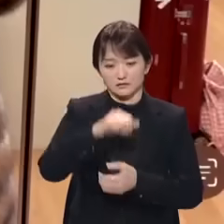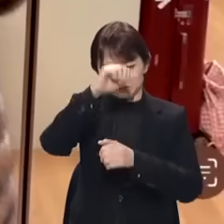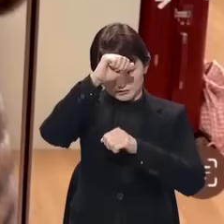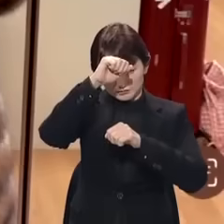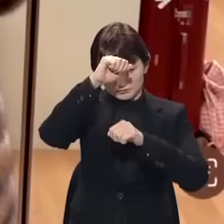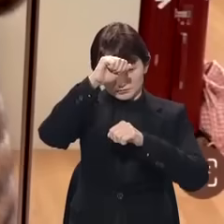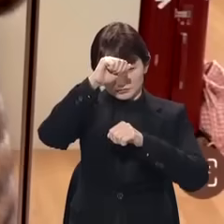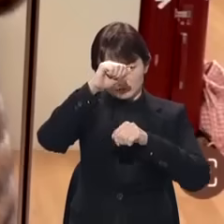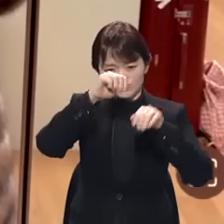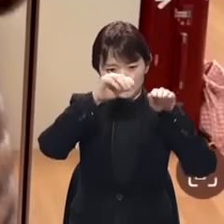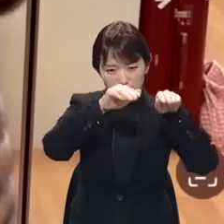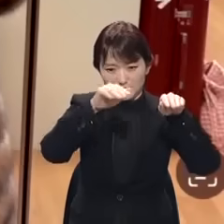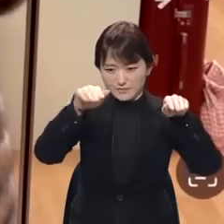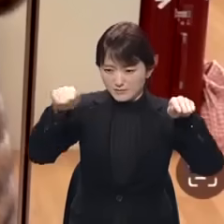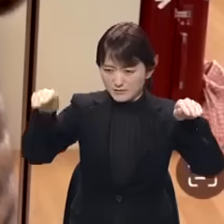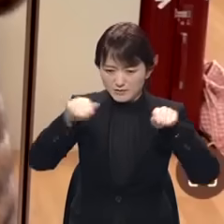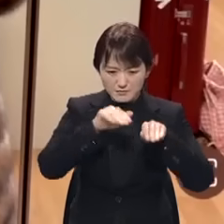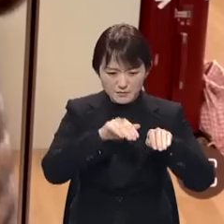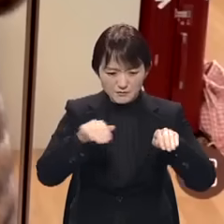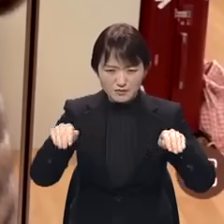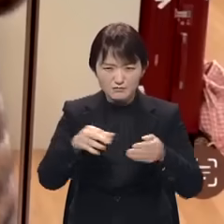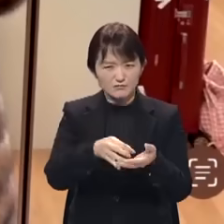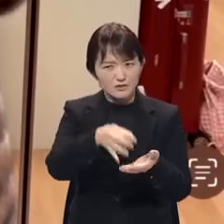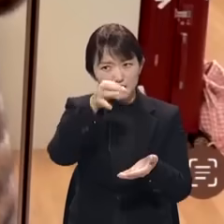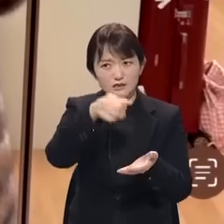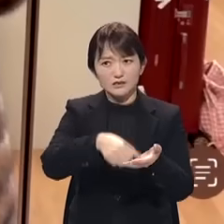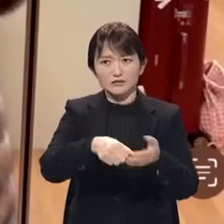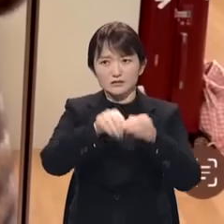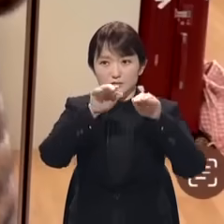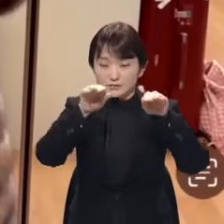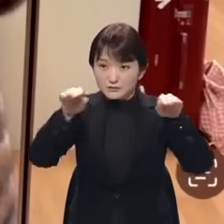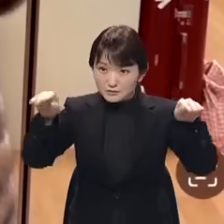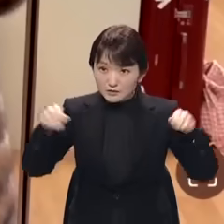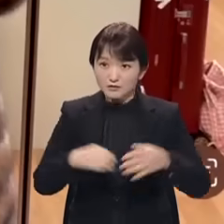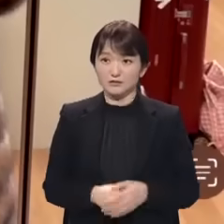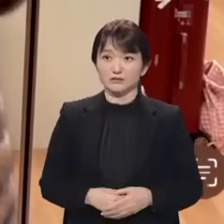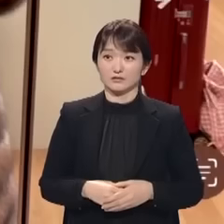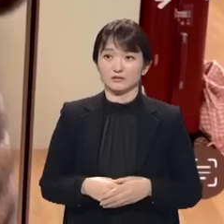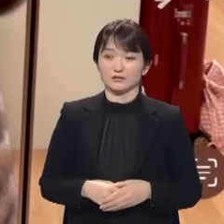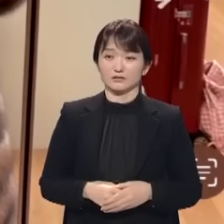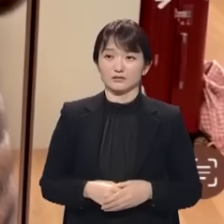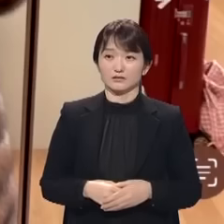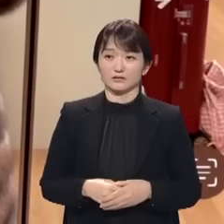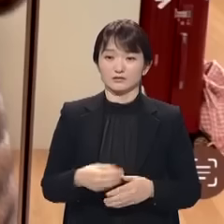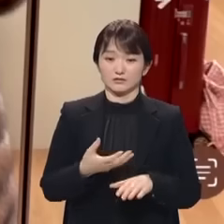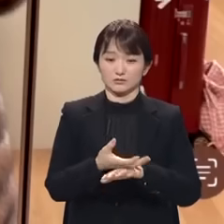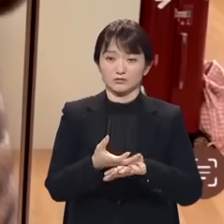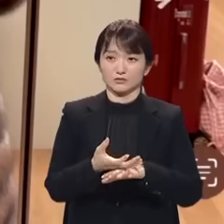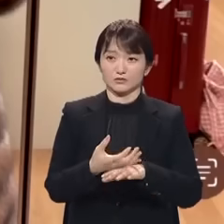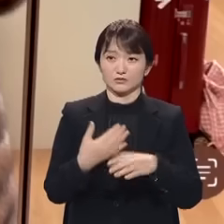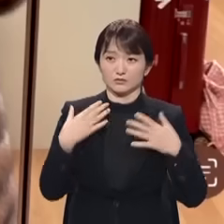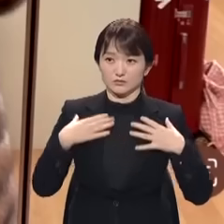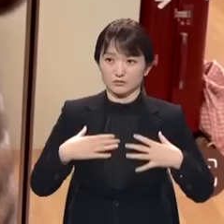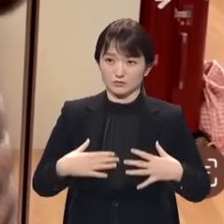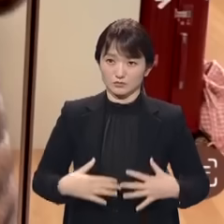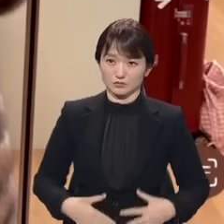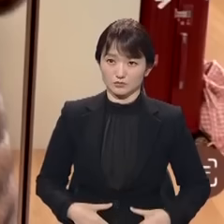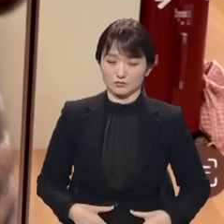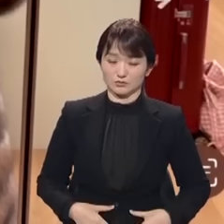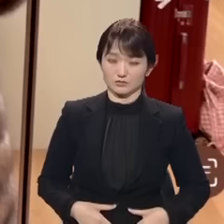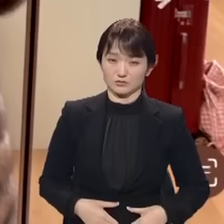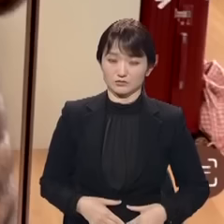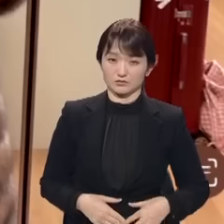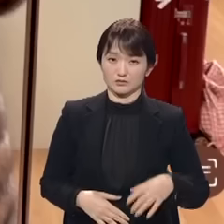막 명품 신발들이 꽉꽉 차 있었다고 하고요. 저 민크코트가 3천만 원짜리잖아요. 네, 그것도 한두 개가 아니네요. 지금 보니까 막 여러 개가